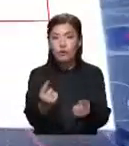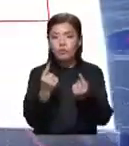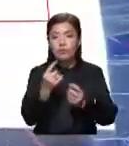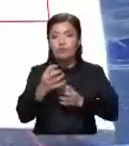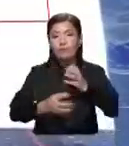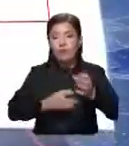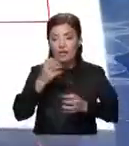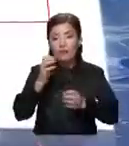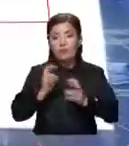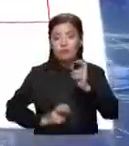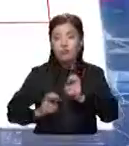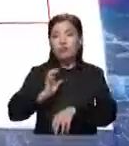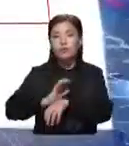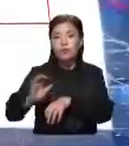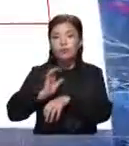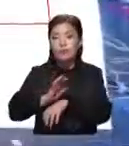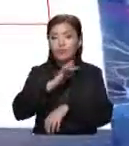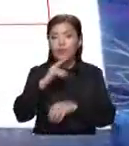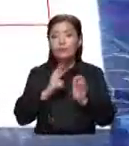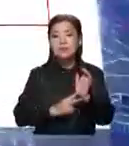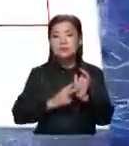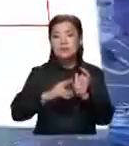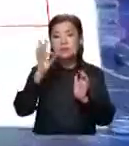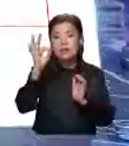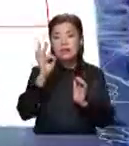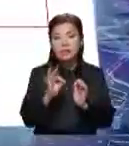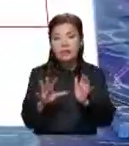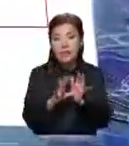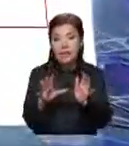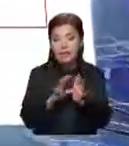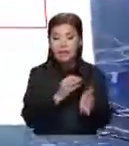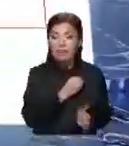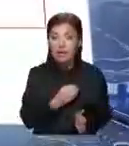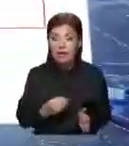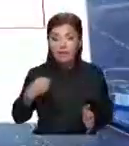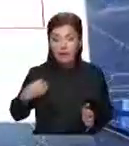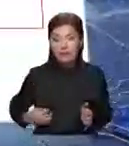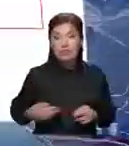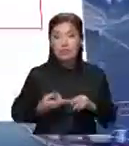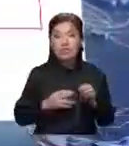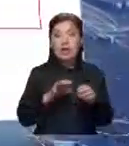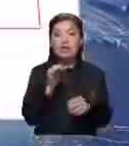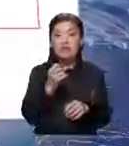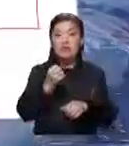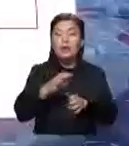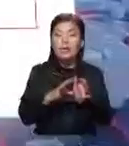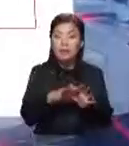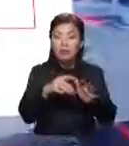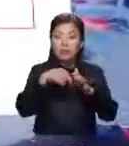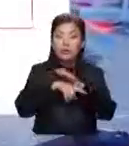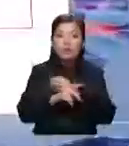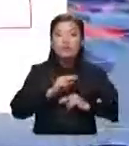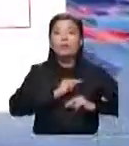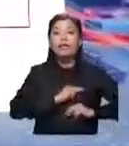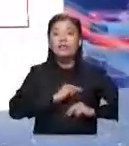его производителем. Учитывая, что около 70% электроэнергии во Франции вырабатывается за счет атомной энергетики, углубление партнерства могло